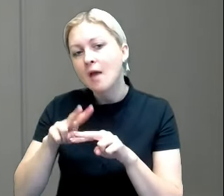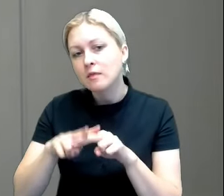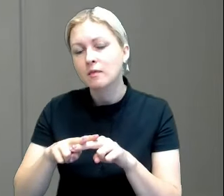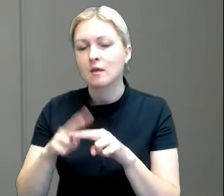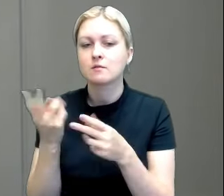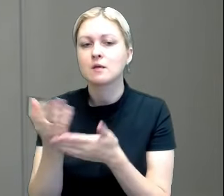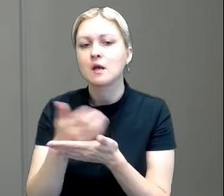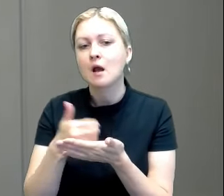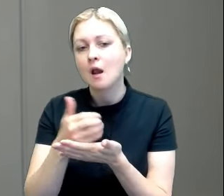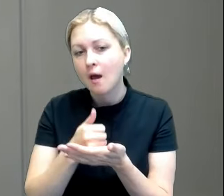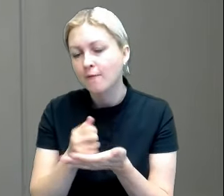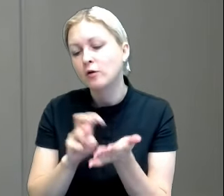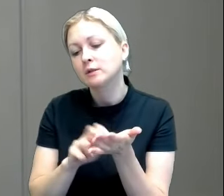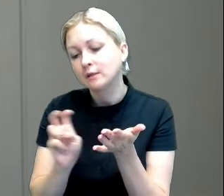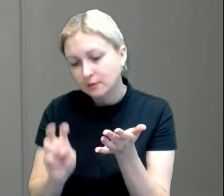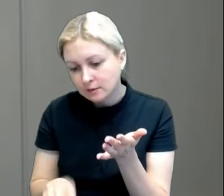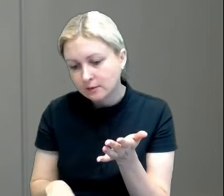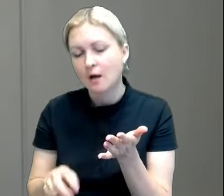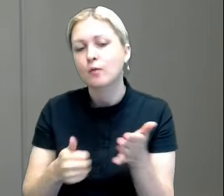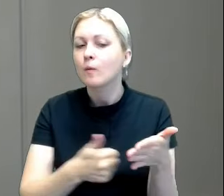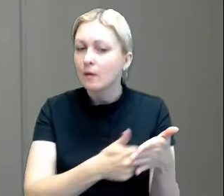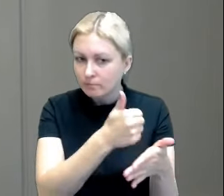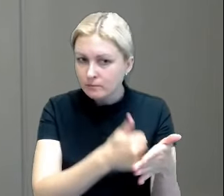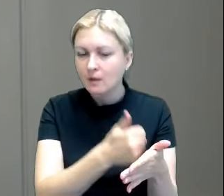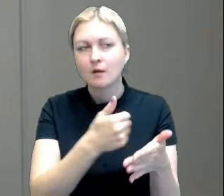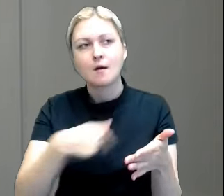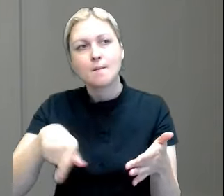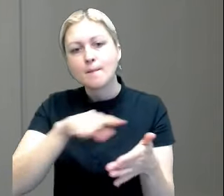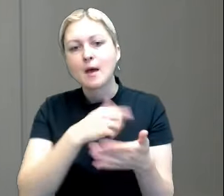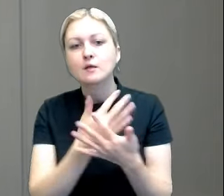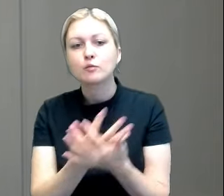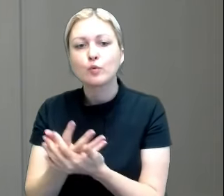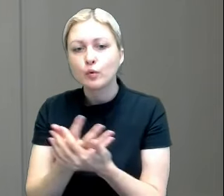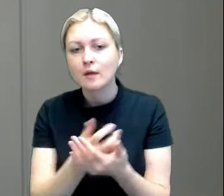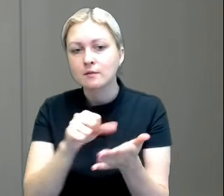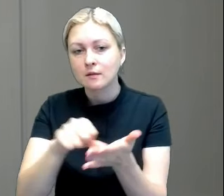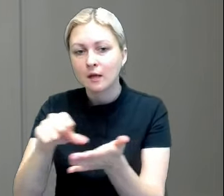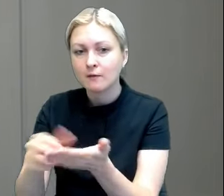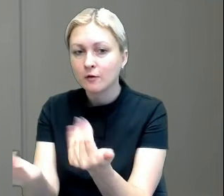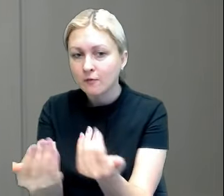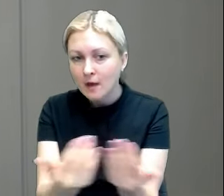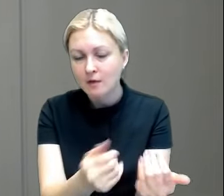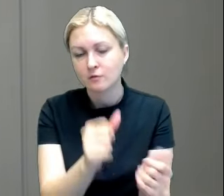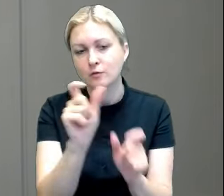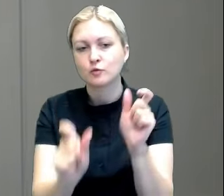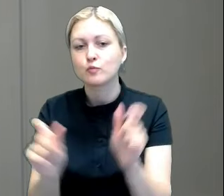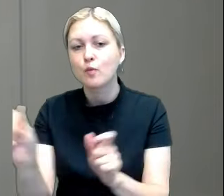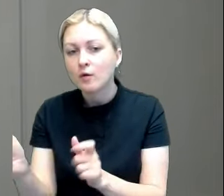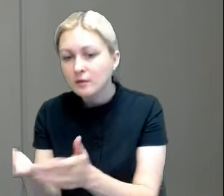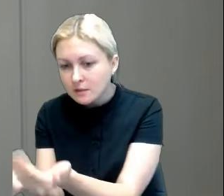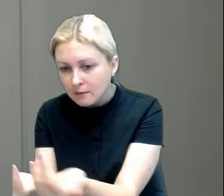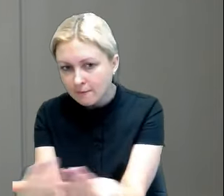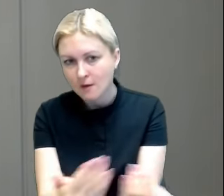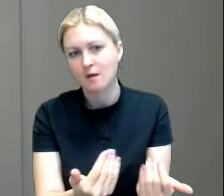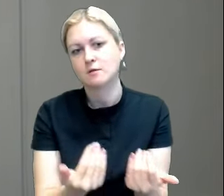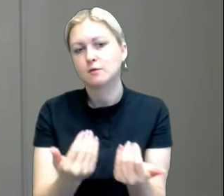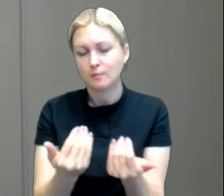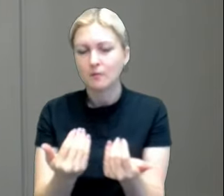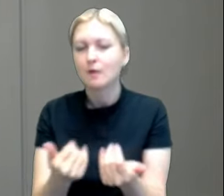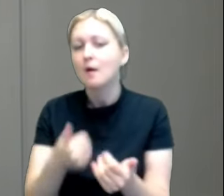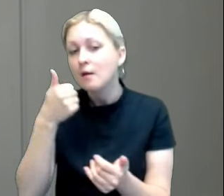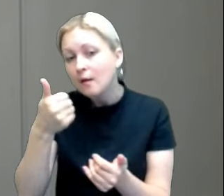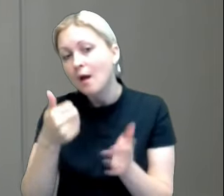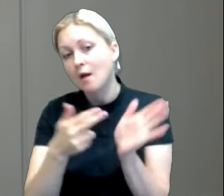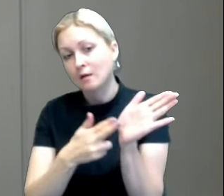taip parodant kad mes kviečiame mugės dalyvius ir kviečiame žmones atvykti taip pat nuostatose priminsiu kad ir